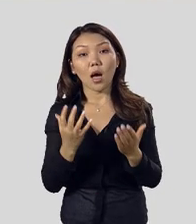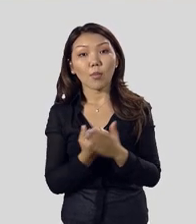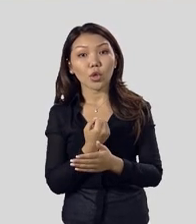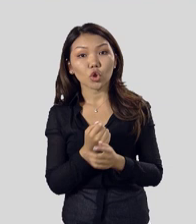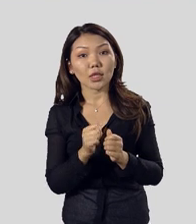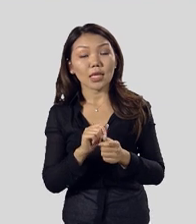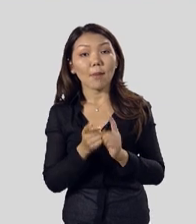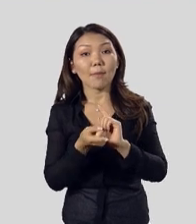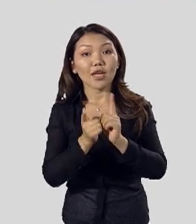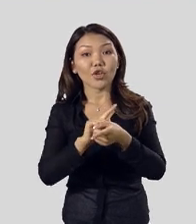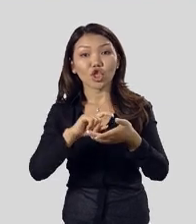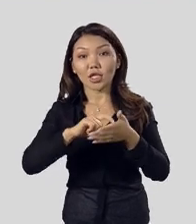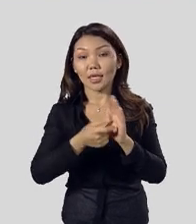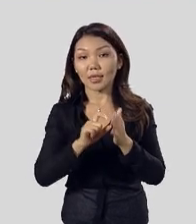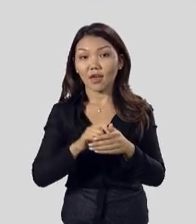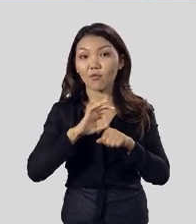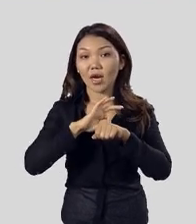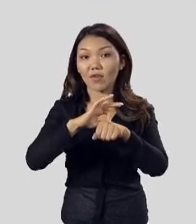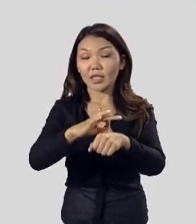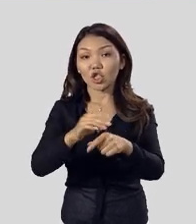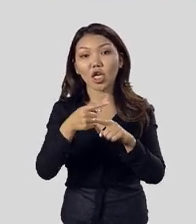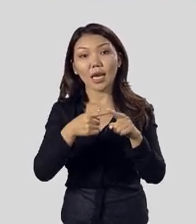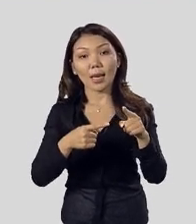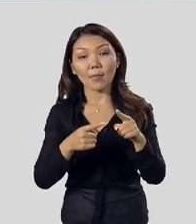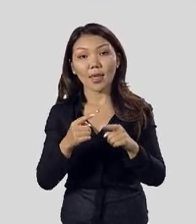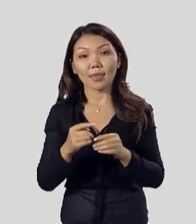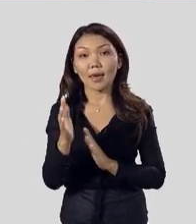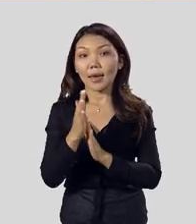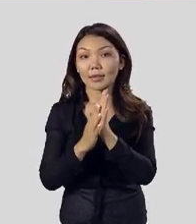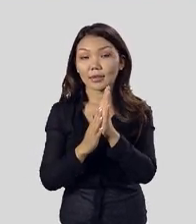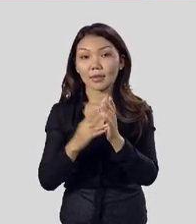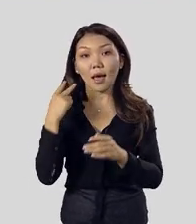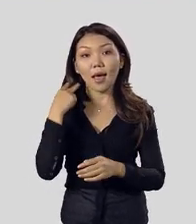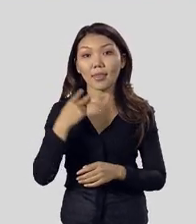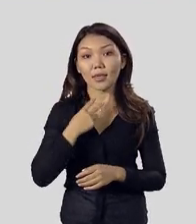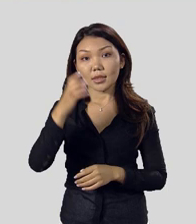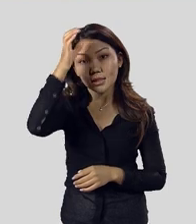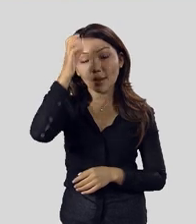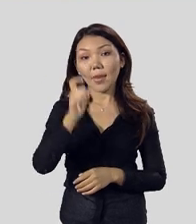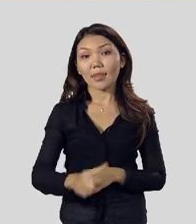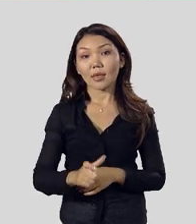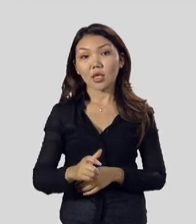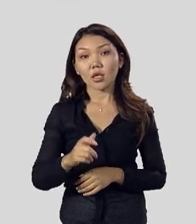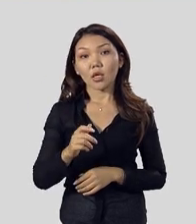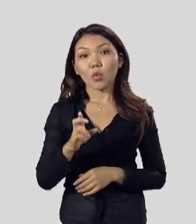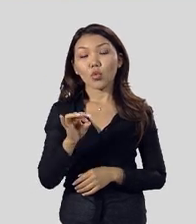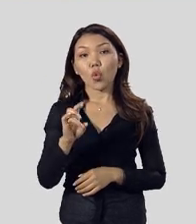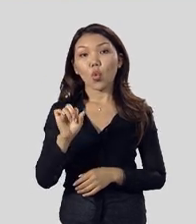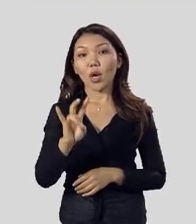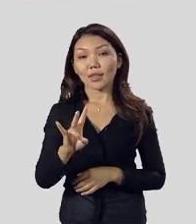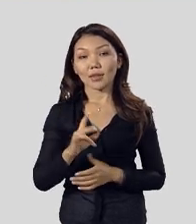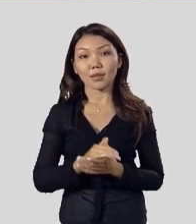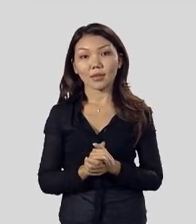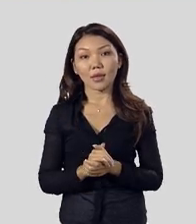клеток в проводящие элементы растений а английский ботаник роберт браун описал